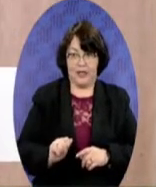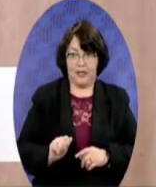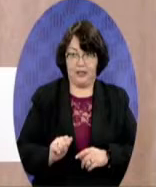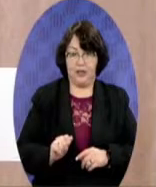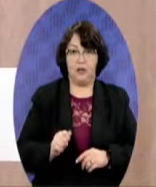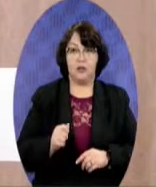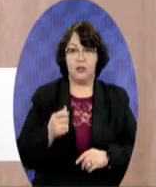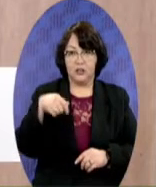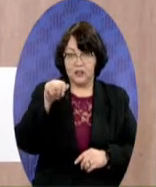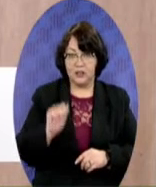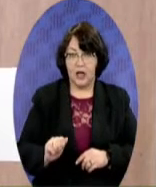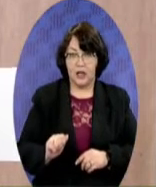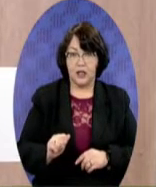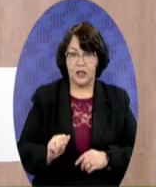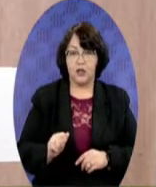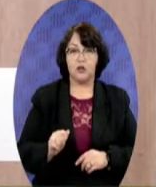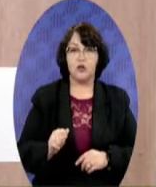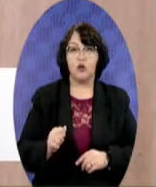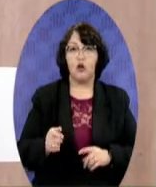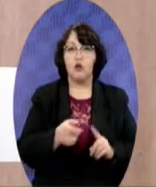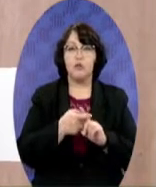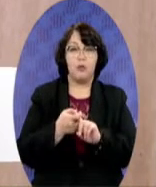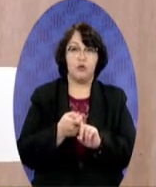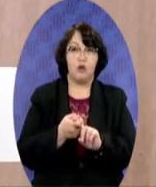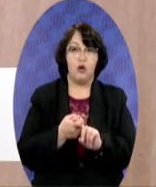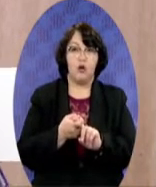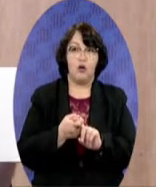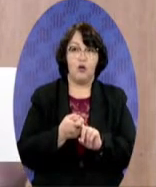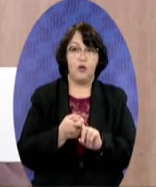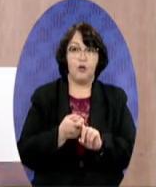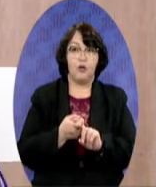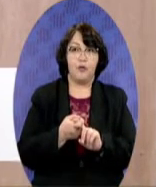одоо нөлөөлөлт бол нөлөө үзүүлдэг. Өөрөөр хэлвэл одоо тийм ээ